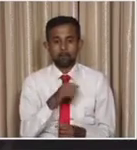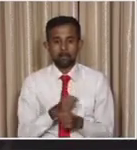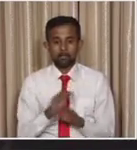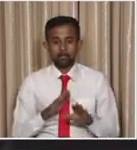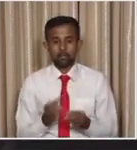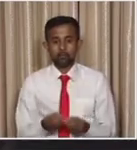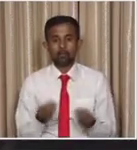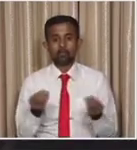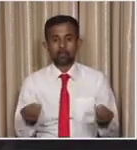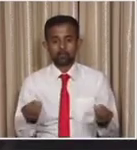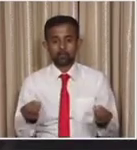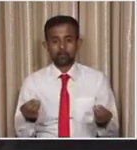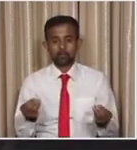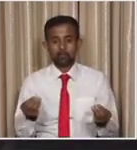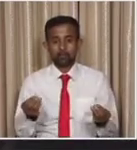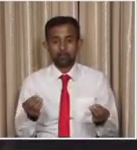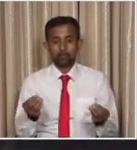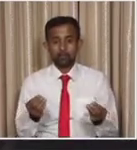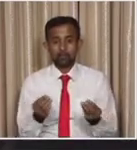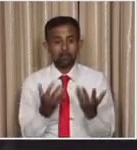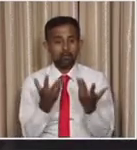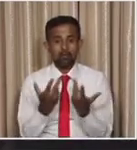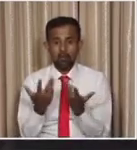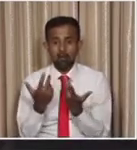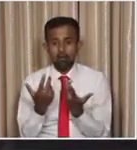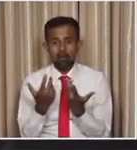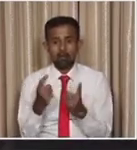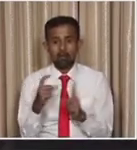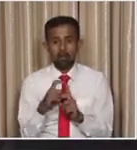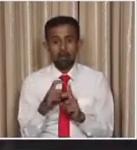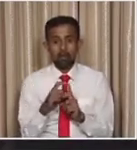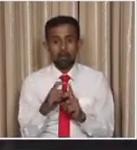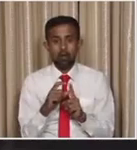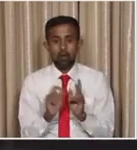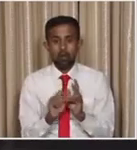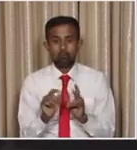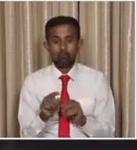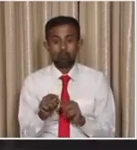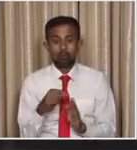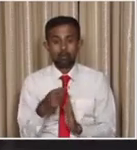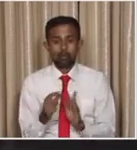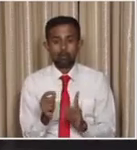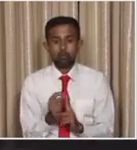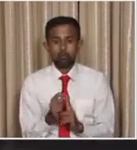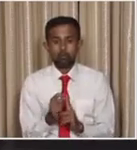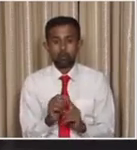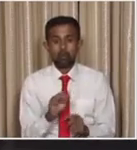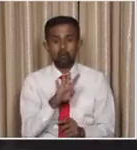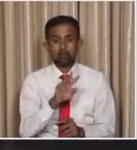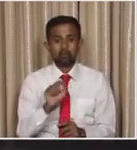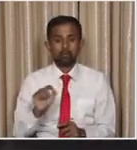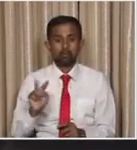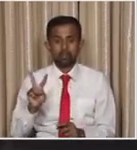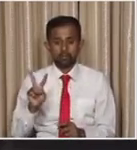බාර දෙනකොට ඒක ජනහා සංඛ්‍යා ලේඛන දෙපාර්තමේන්තුවේ සංඛ්‍යාලියකන අනුව මෙරටේ දුගී භාවය